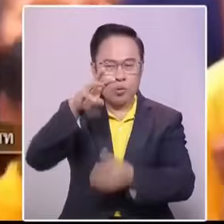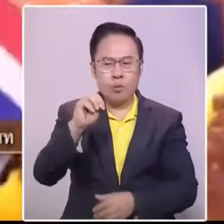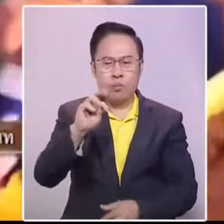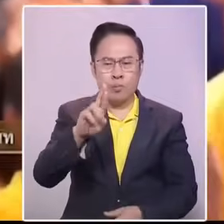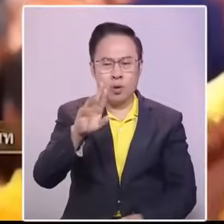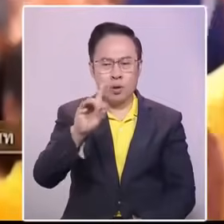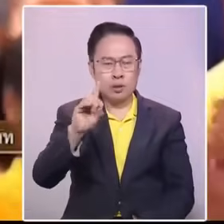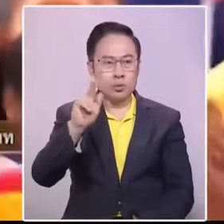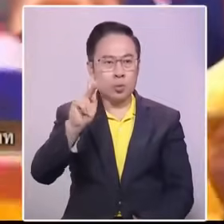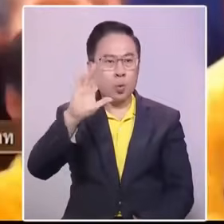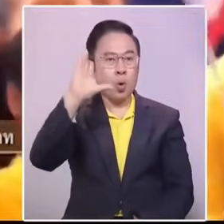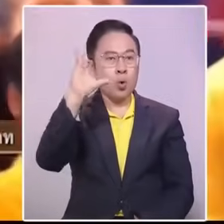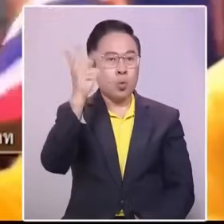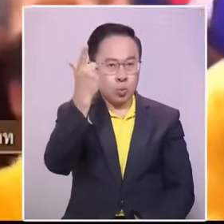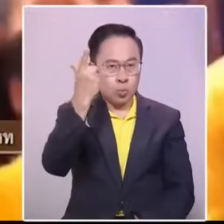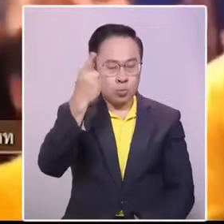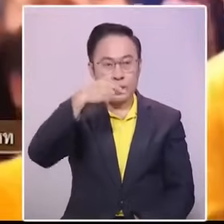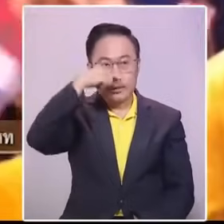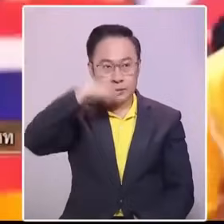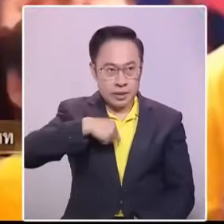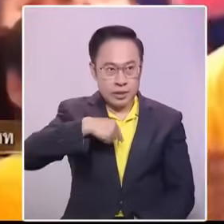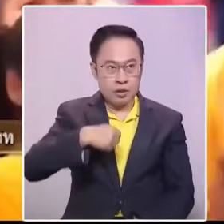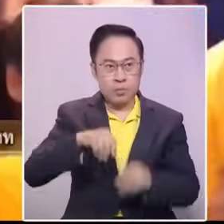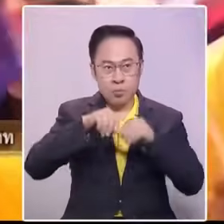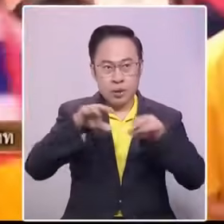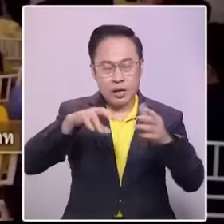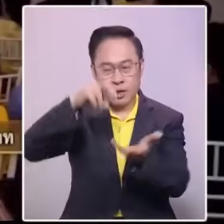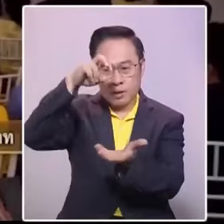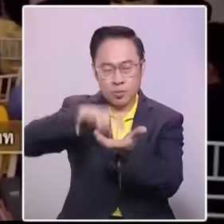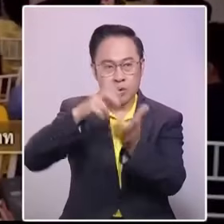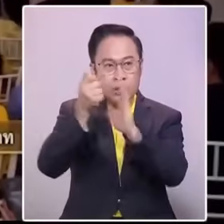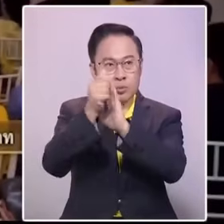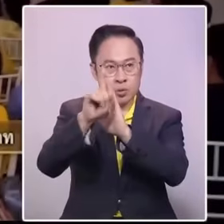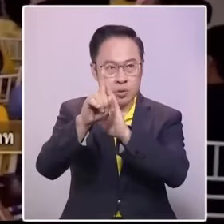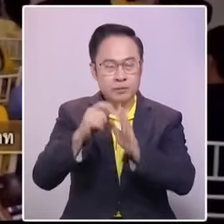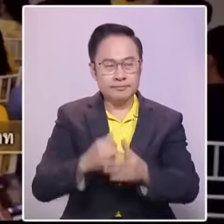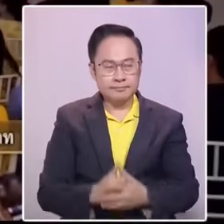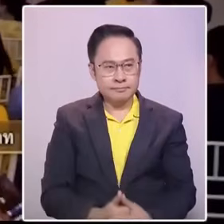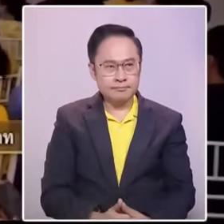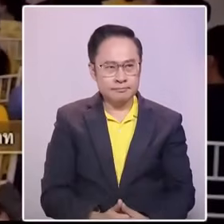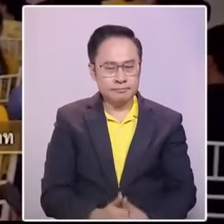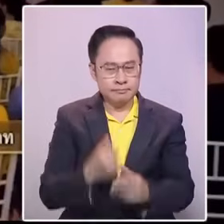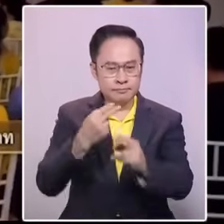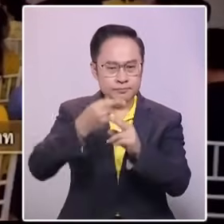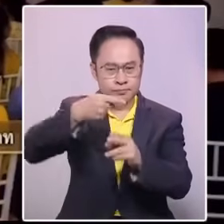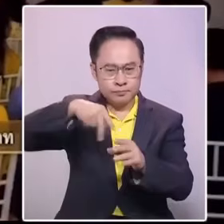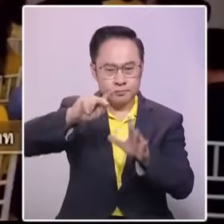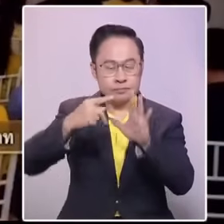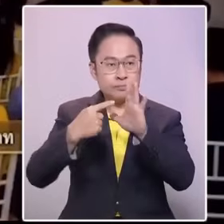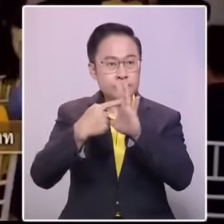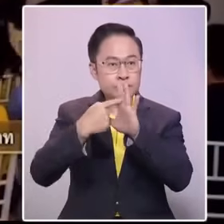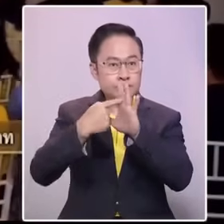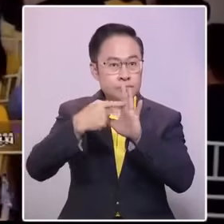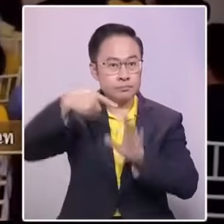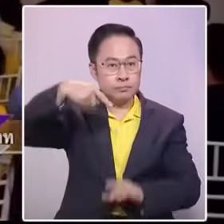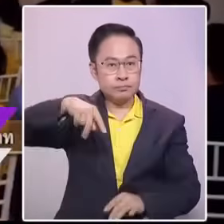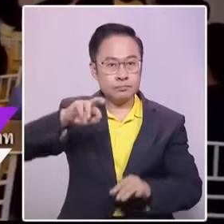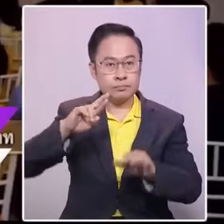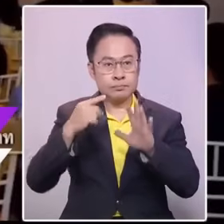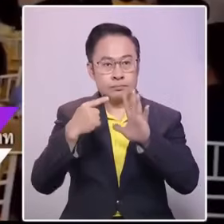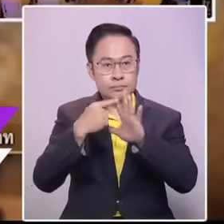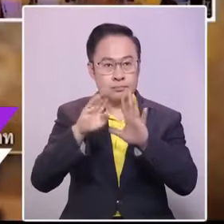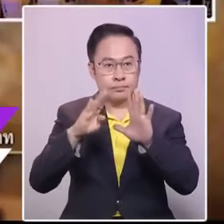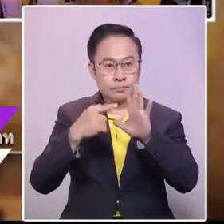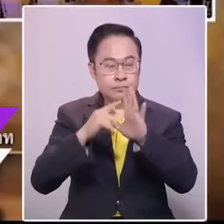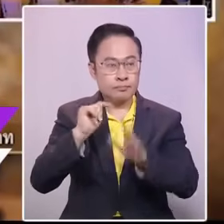ฮะโอ้โหทุกคนก็กรีร้องดีใจด้วยความยินดีคุณแแนบอกว่าที่ภูพระบาทเนี่ยทางจังหวัดแล้วก็